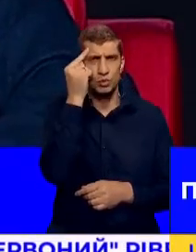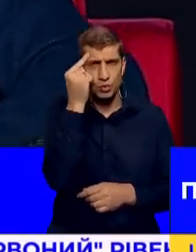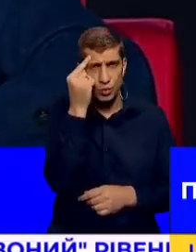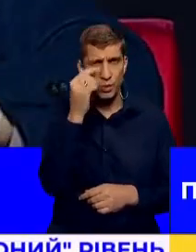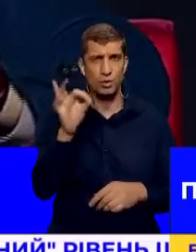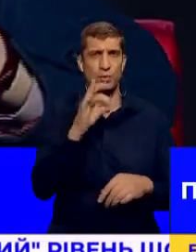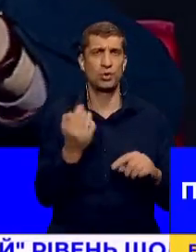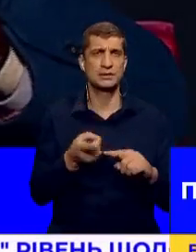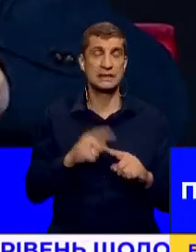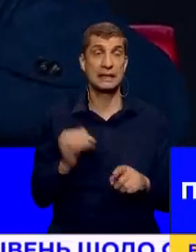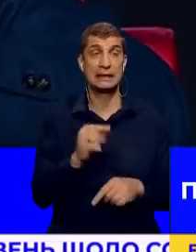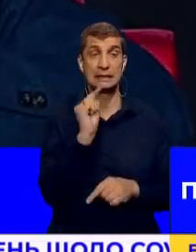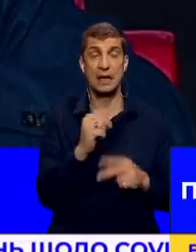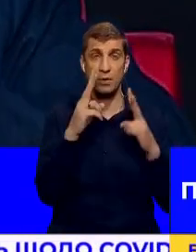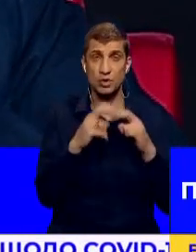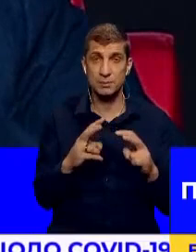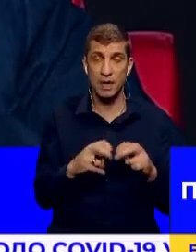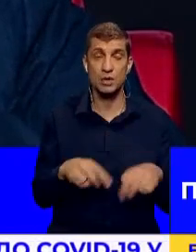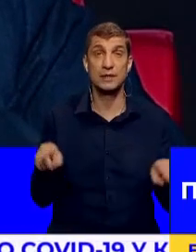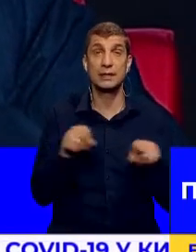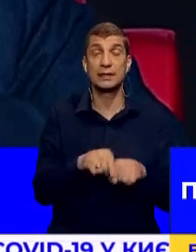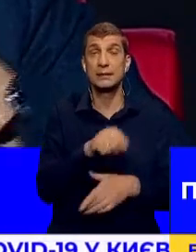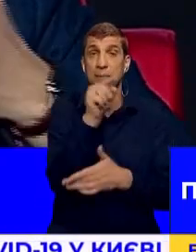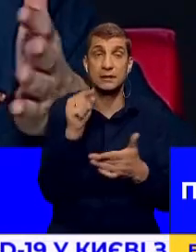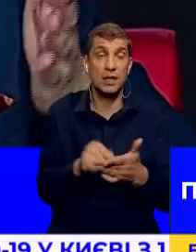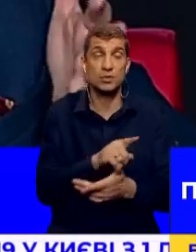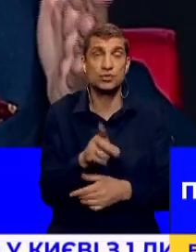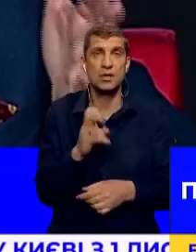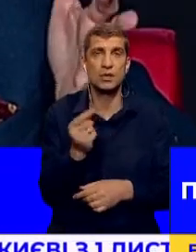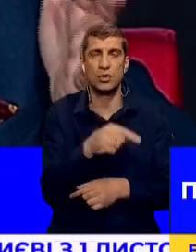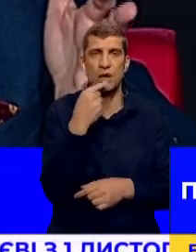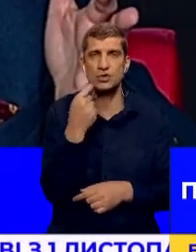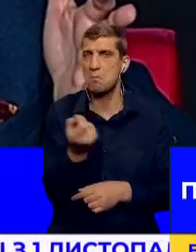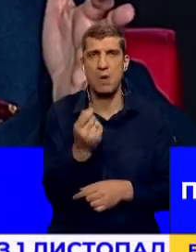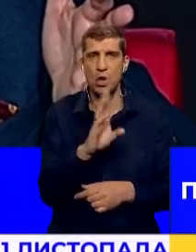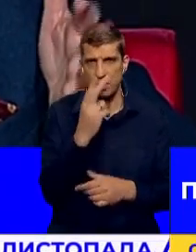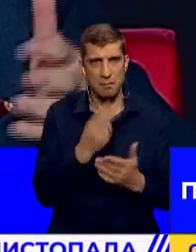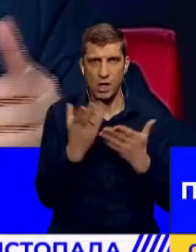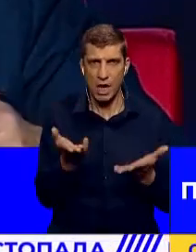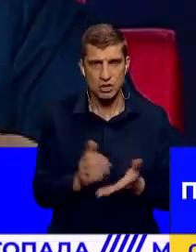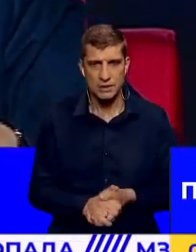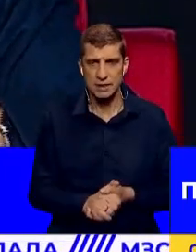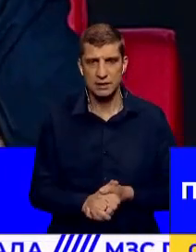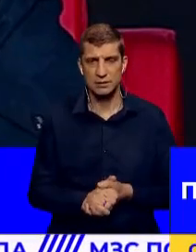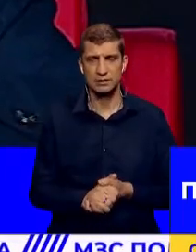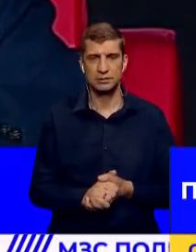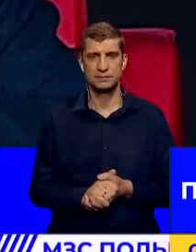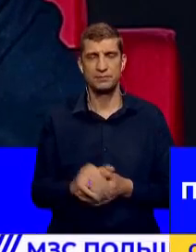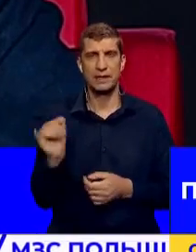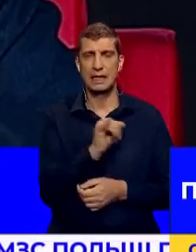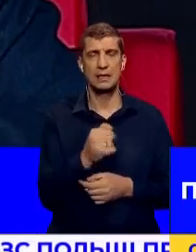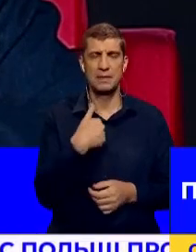про це, і там розбираються такі питання, що, як то кажуть, мало не покажеться. І